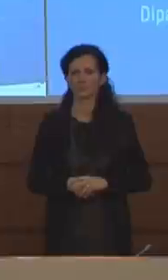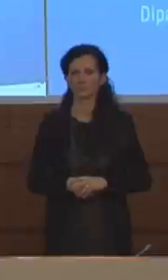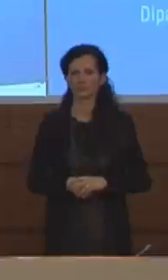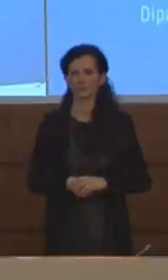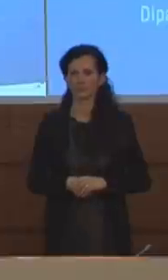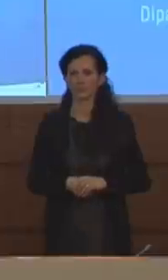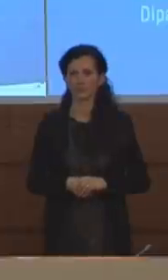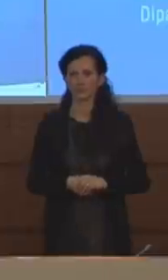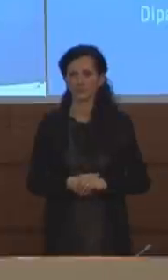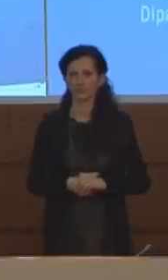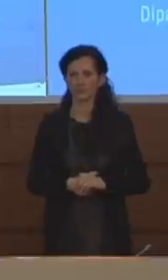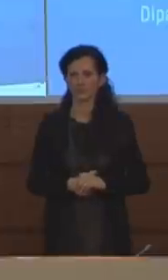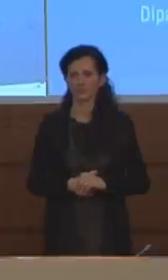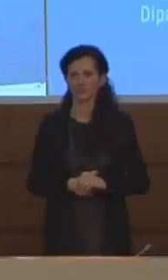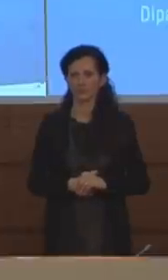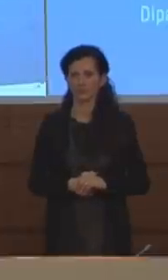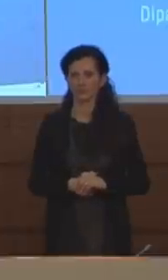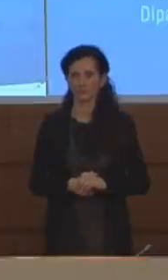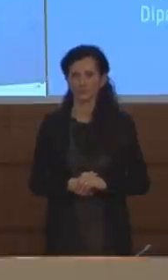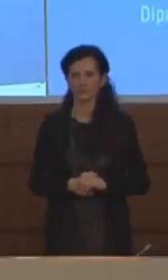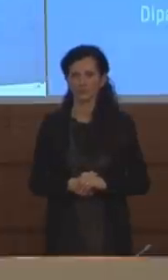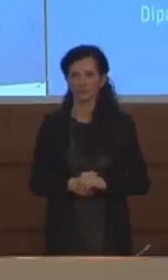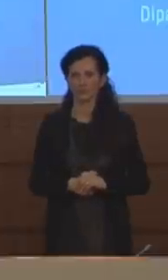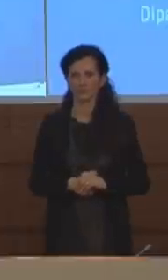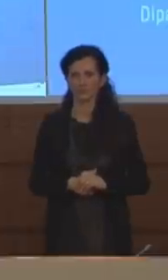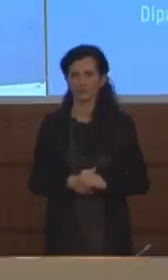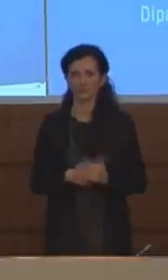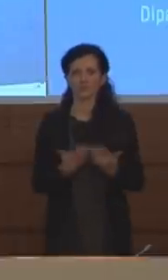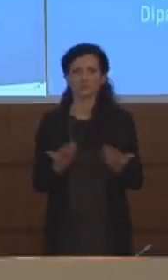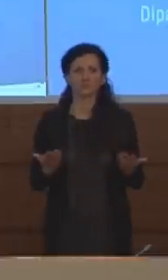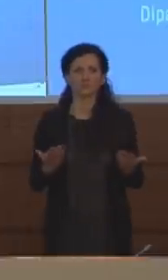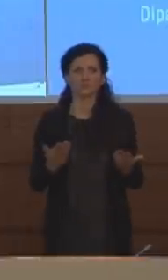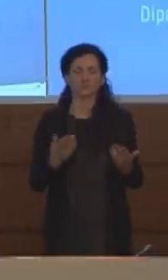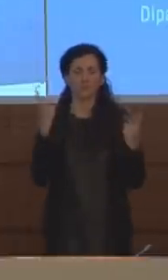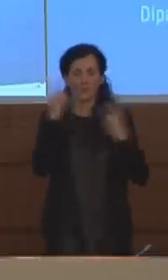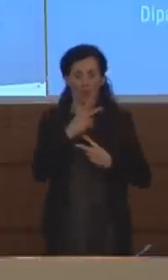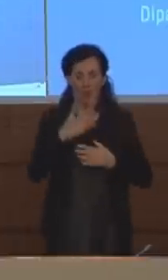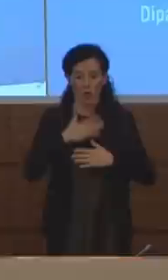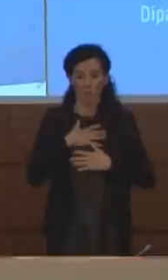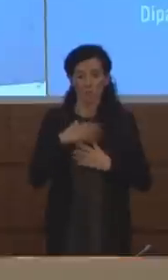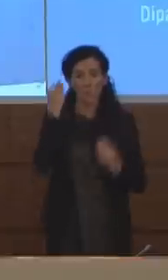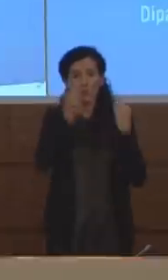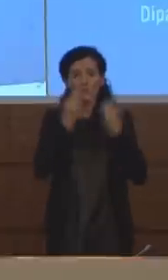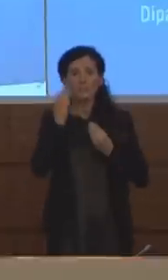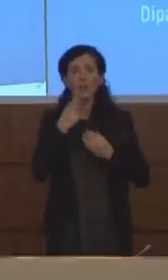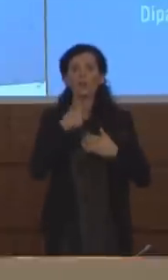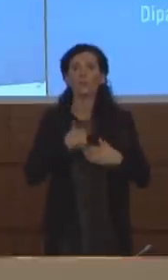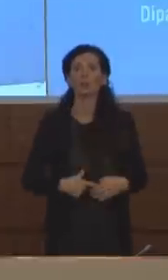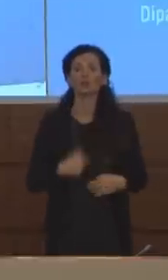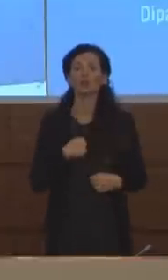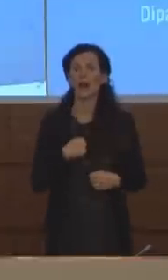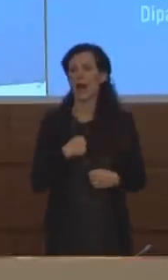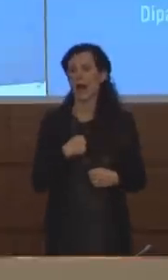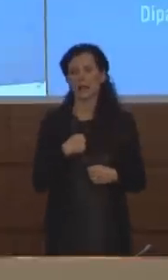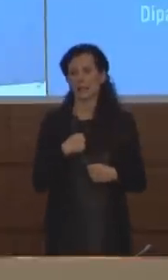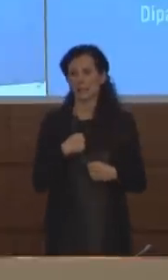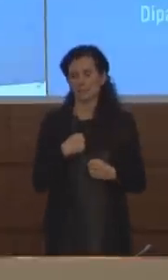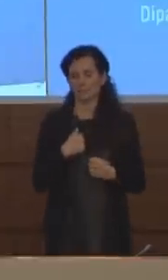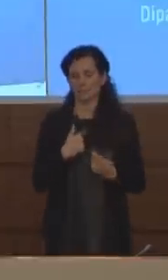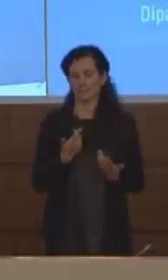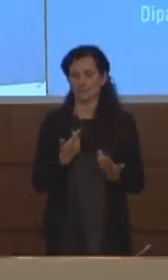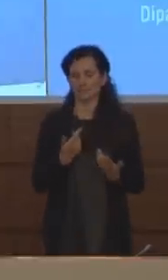ma le posizioni non sono mai individuali in questo caso sono del comitato tecnico scientifico